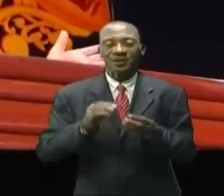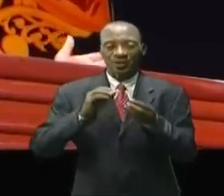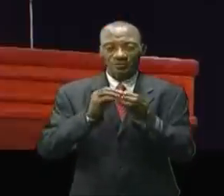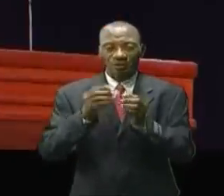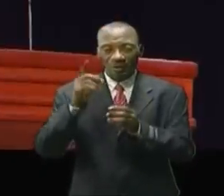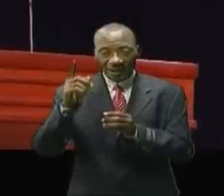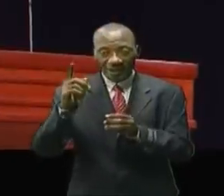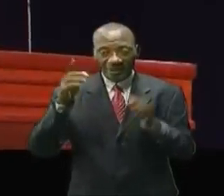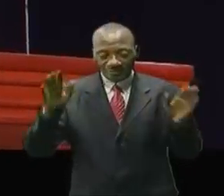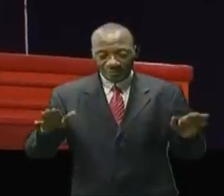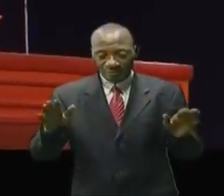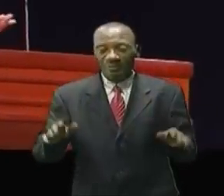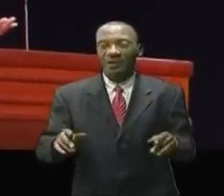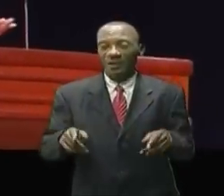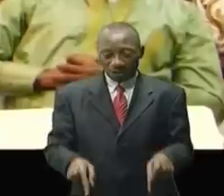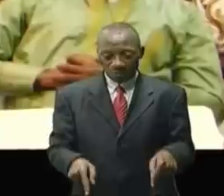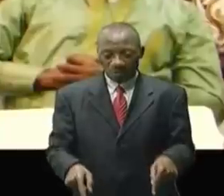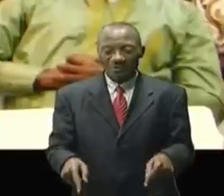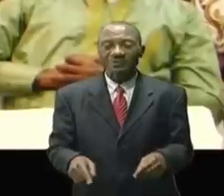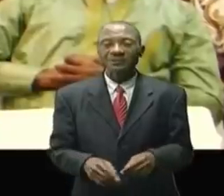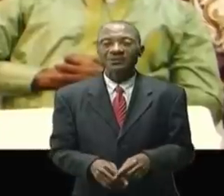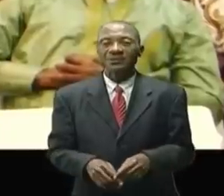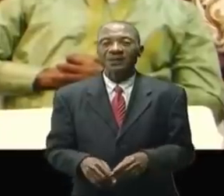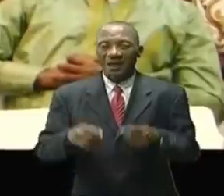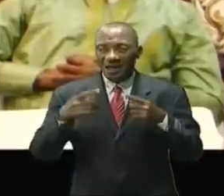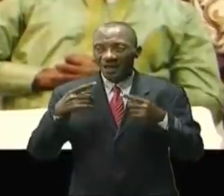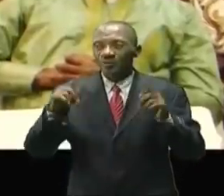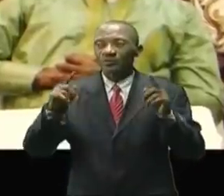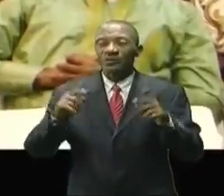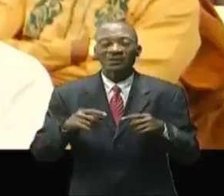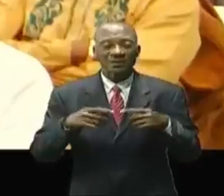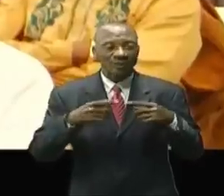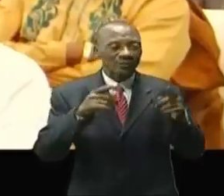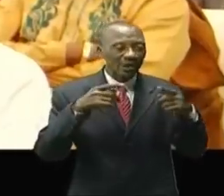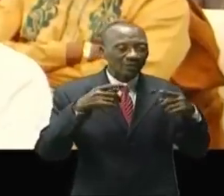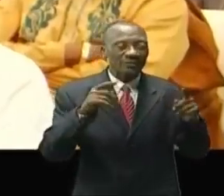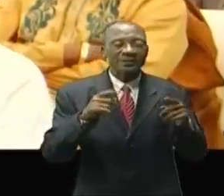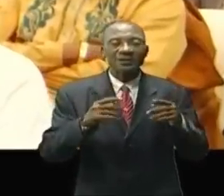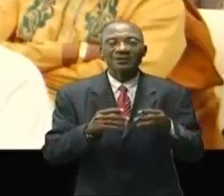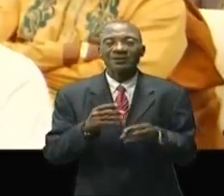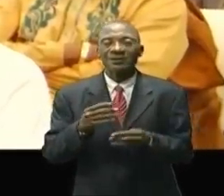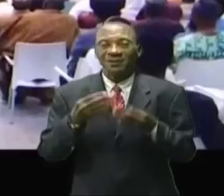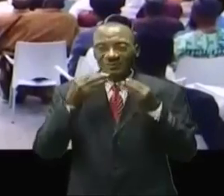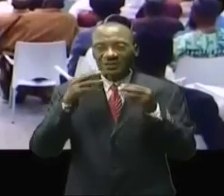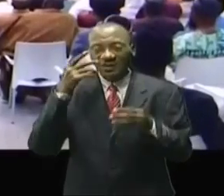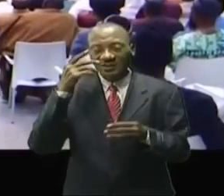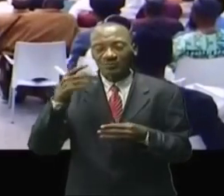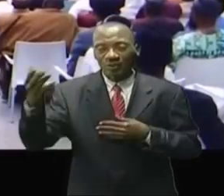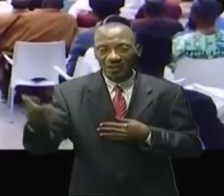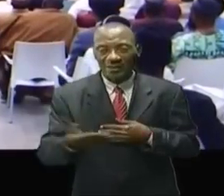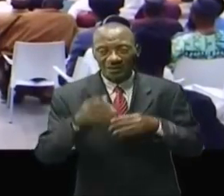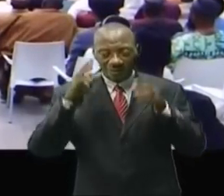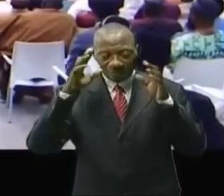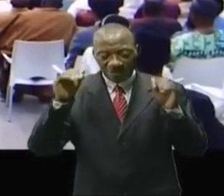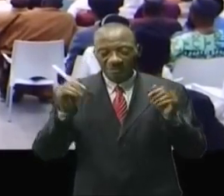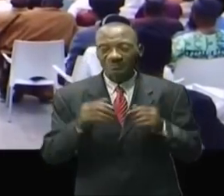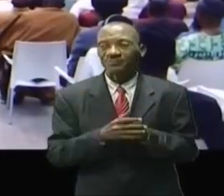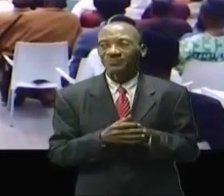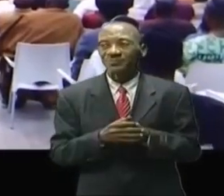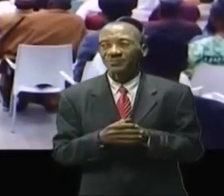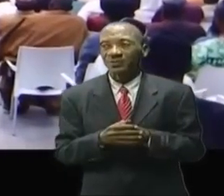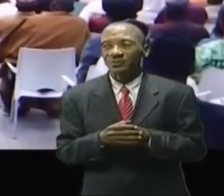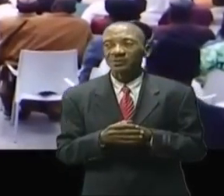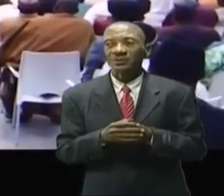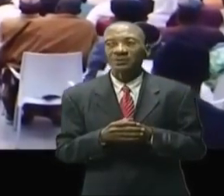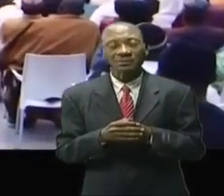Mangala, le chef de l'État a conscientisé la communauté sur l'unité. L'islam n'a